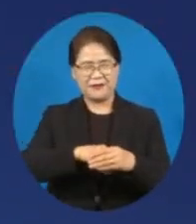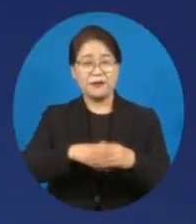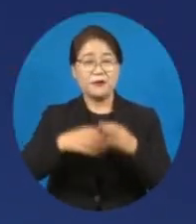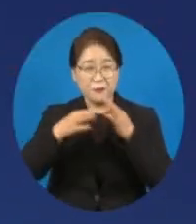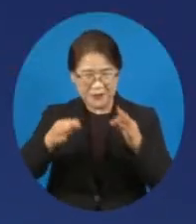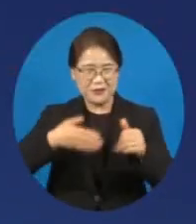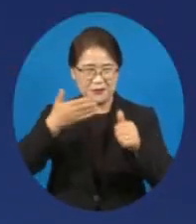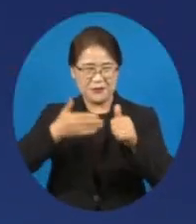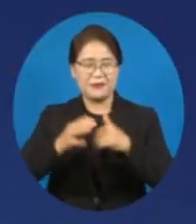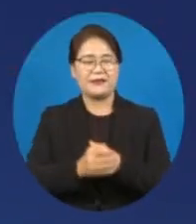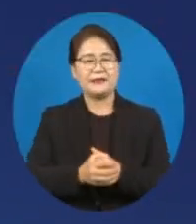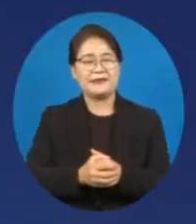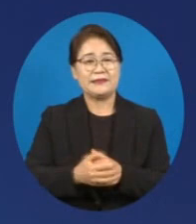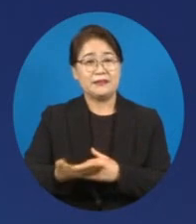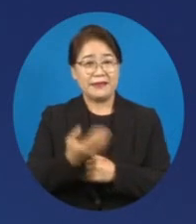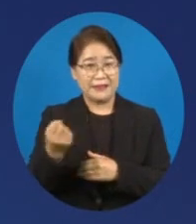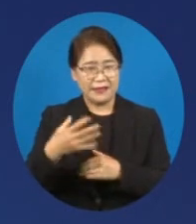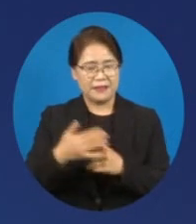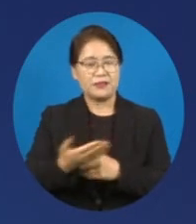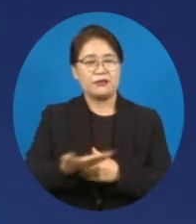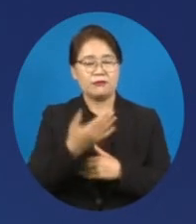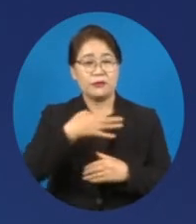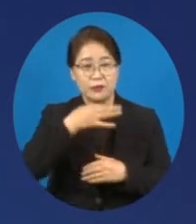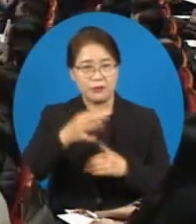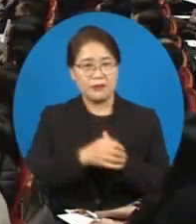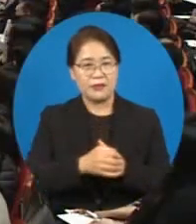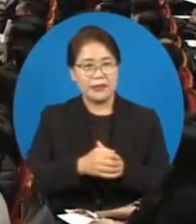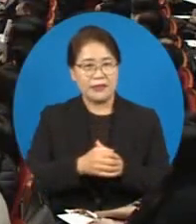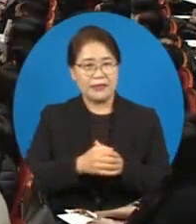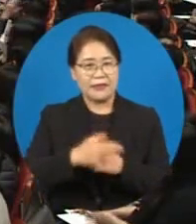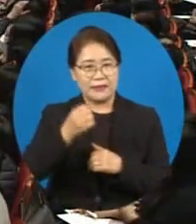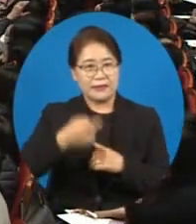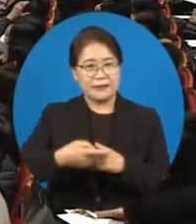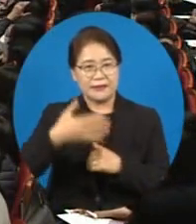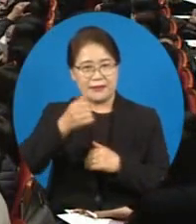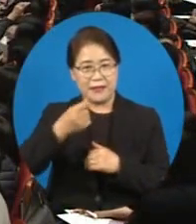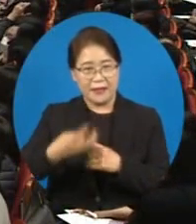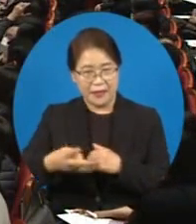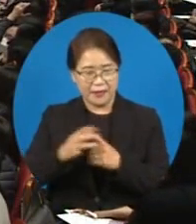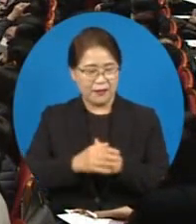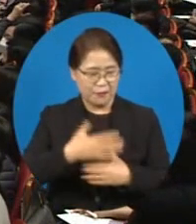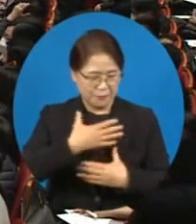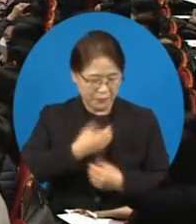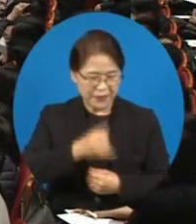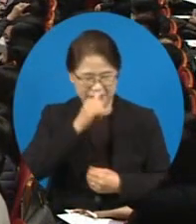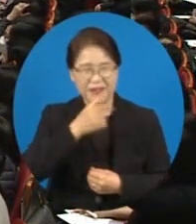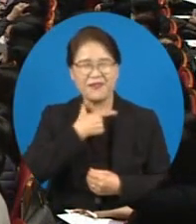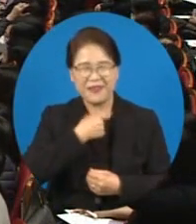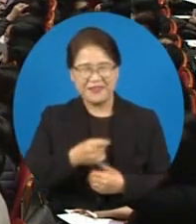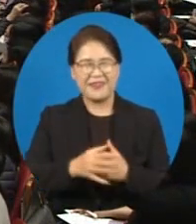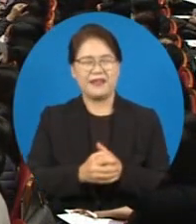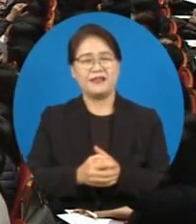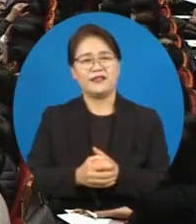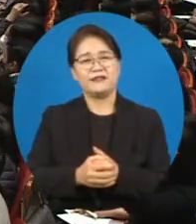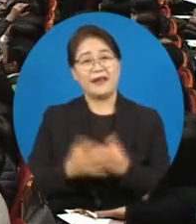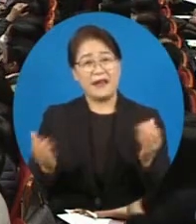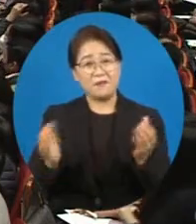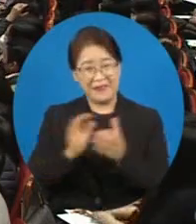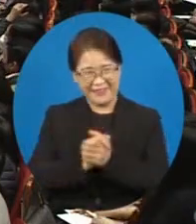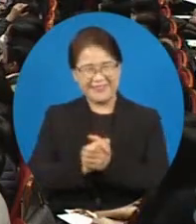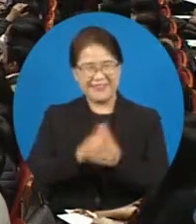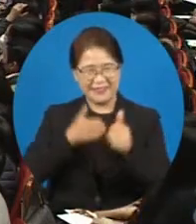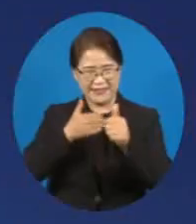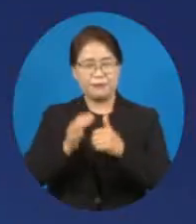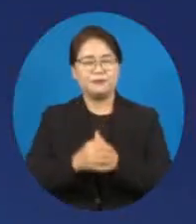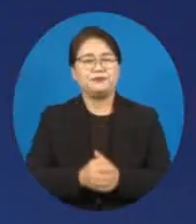저를 따라 사세요 다시 한번 여러분 이름을 넣어서 다 같이요 은호에게 평강이 있을지어다 여러분 아멘이죠